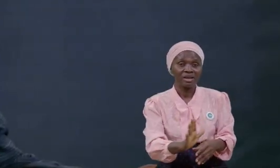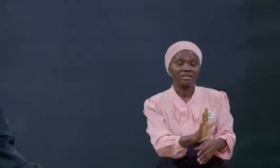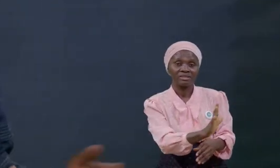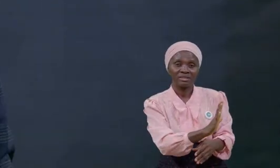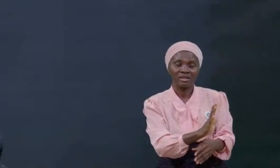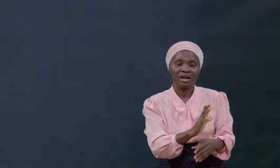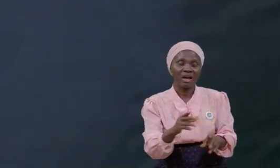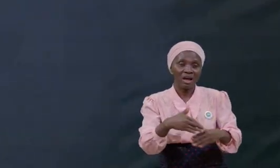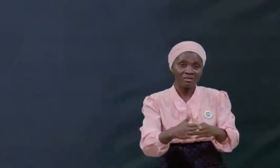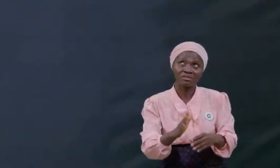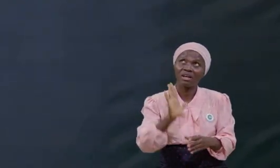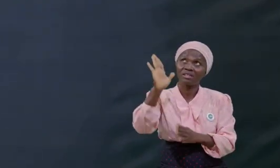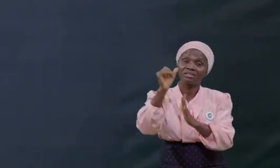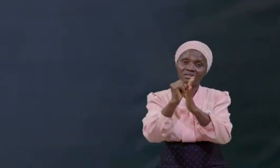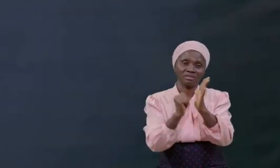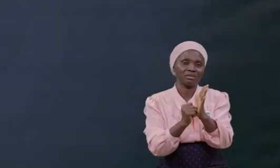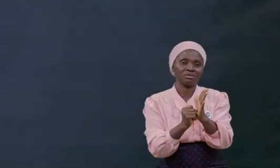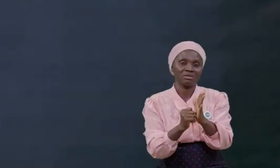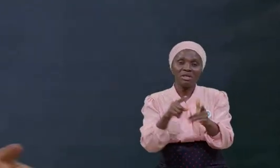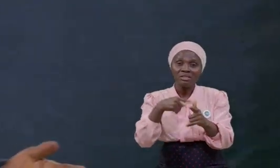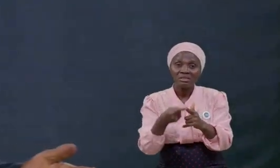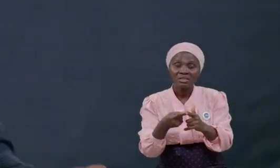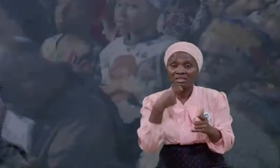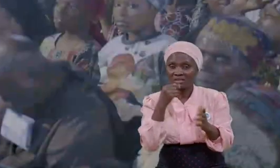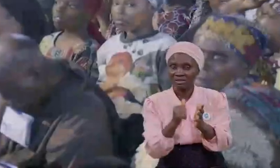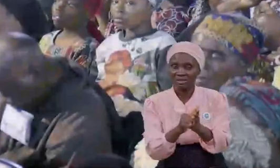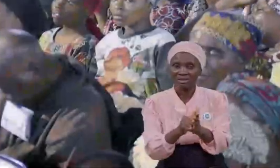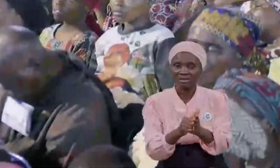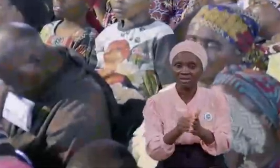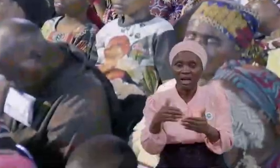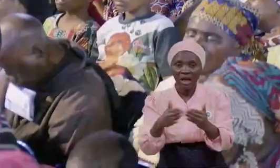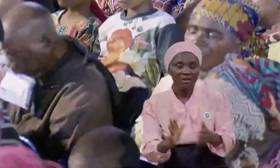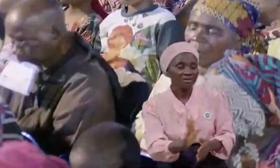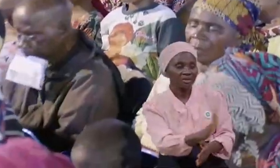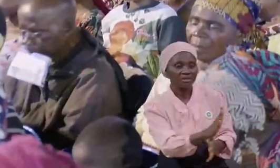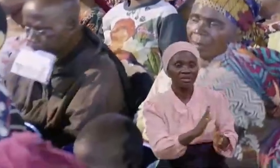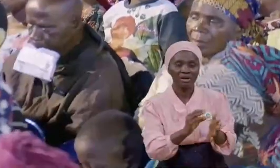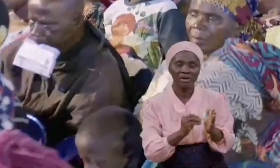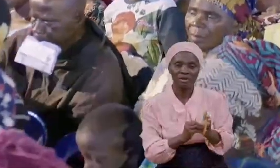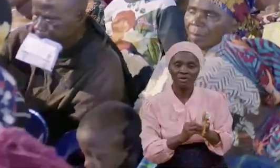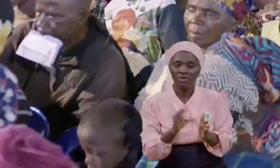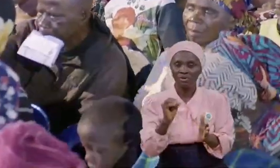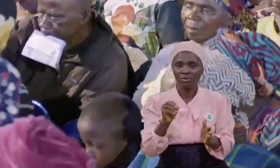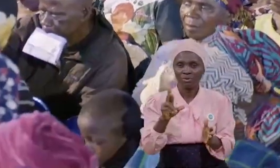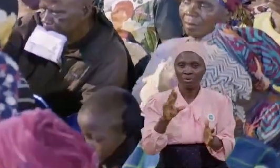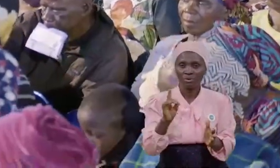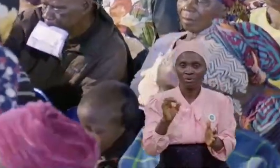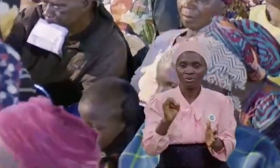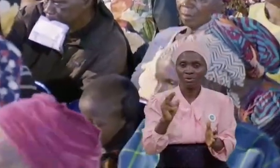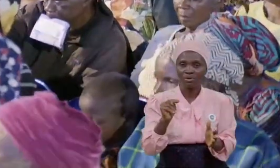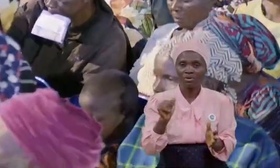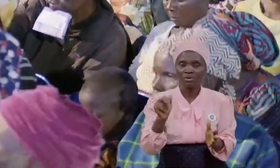ni à la loi et aux commandements prescrits par l'Éternel aux enfants de Jacob,